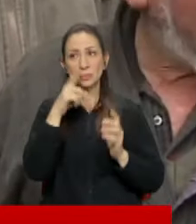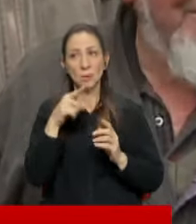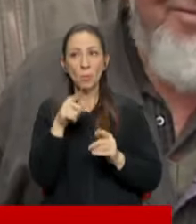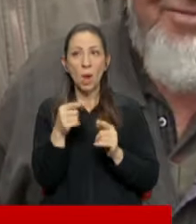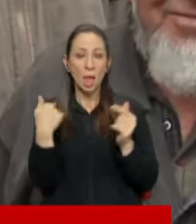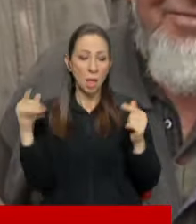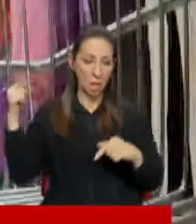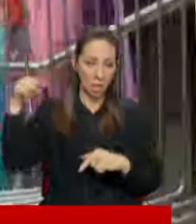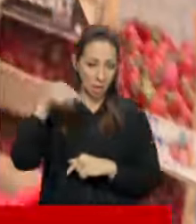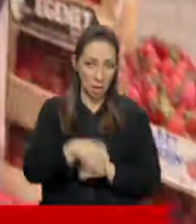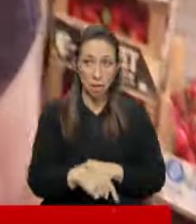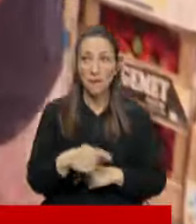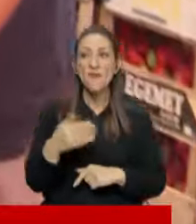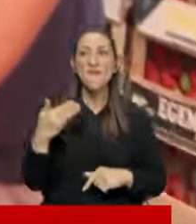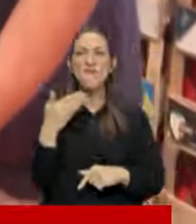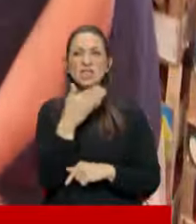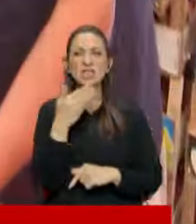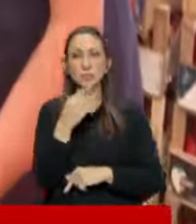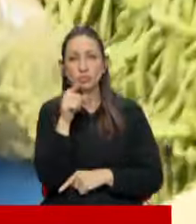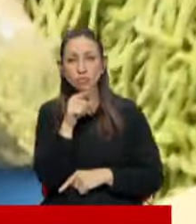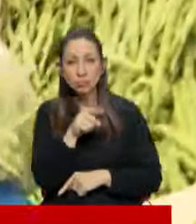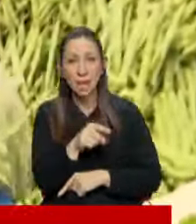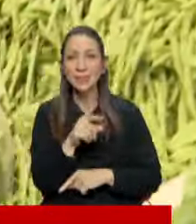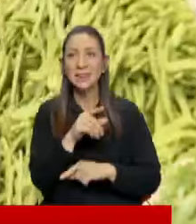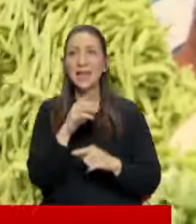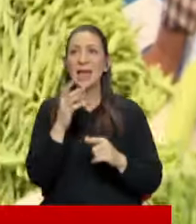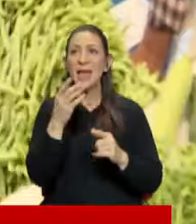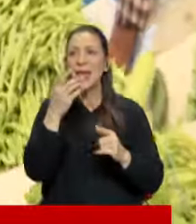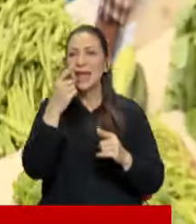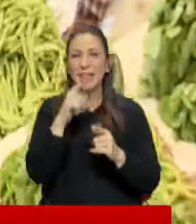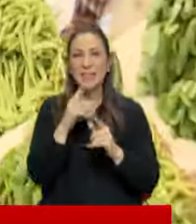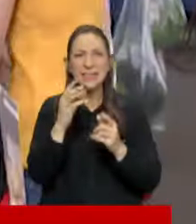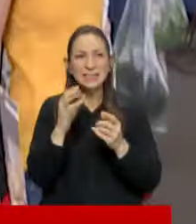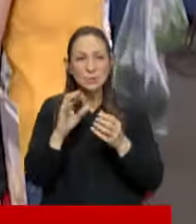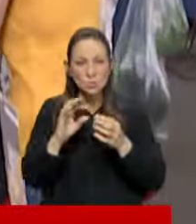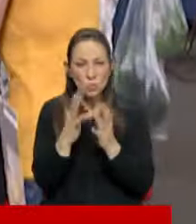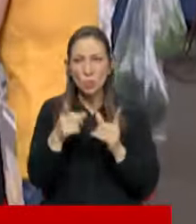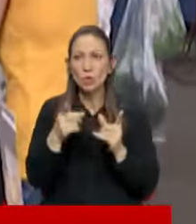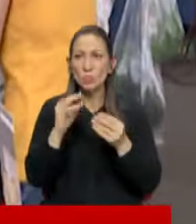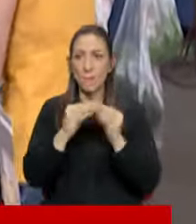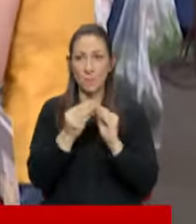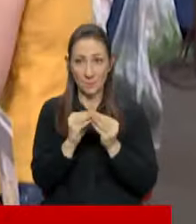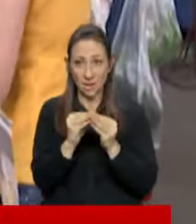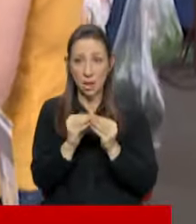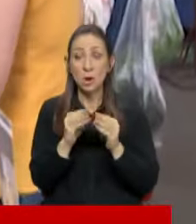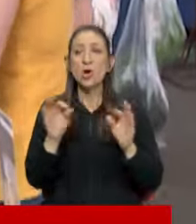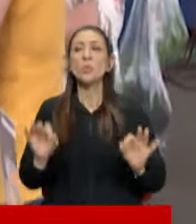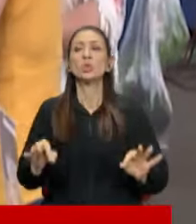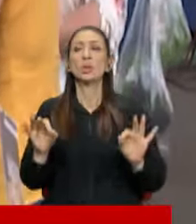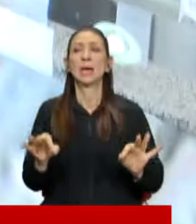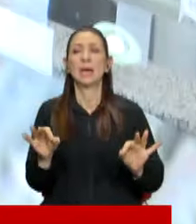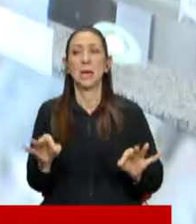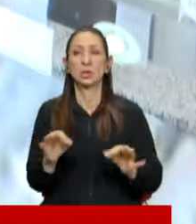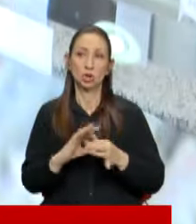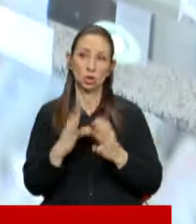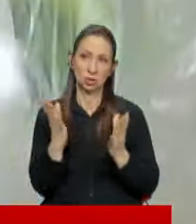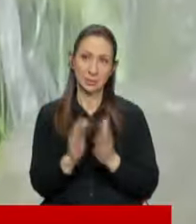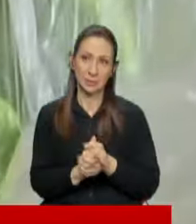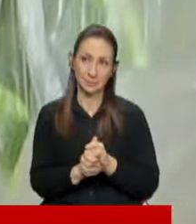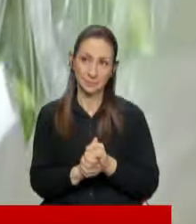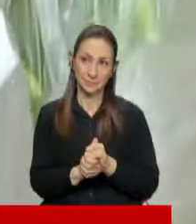kadar geliyoruz işte. Fırsatçılıktan ve tamahkarlıktan da kaynaklanan bu sorunu mutlaka